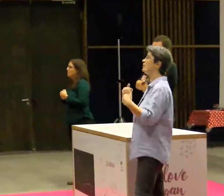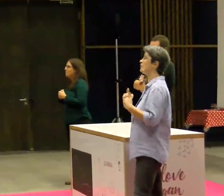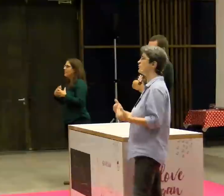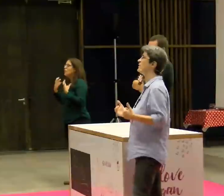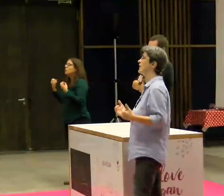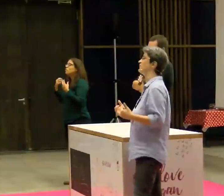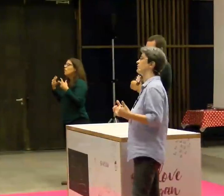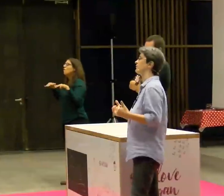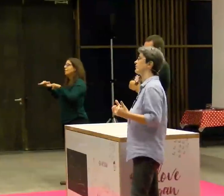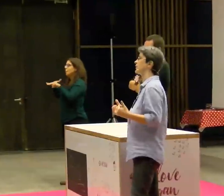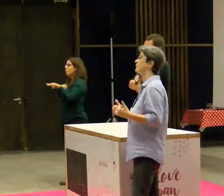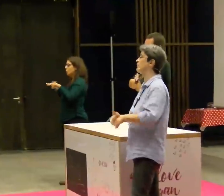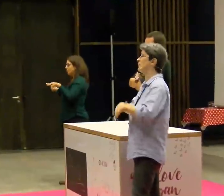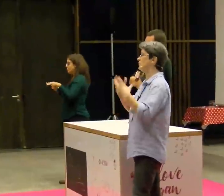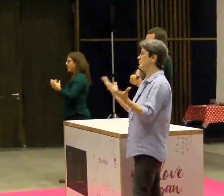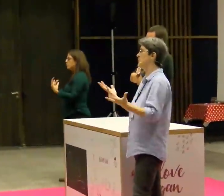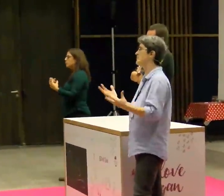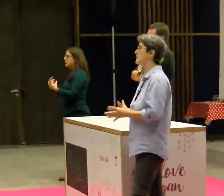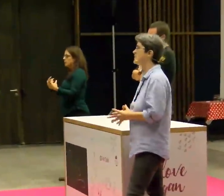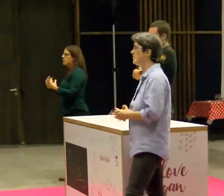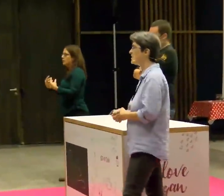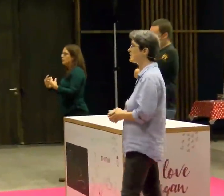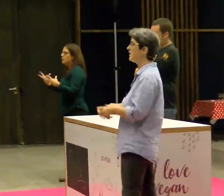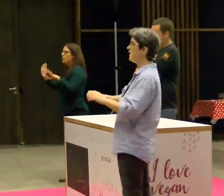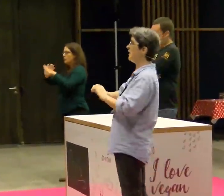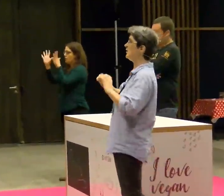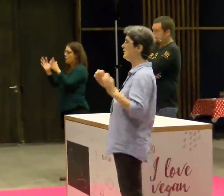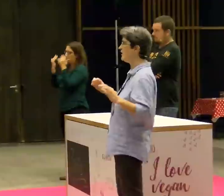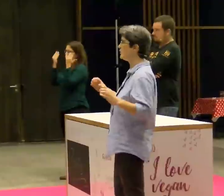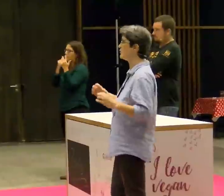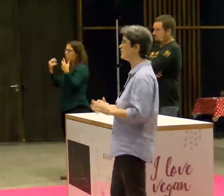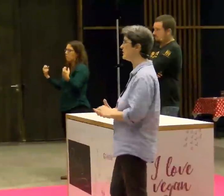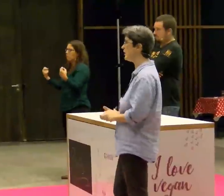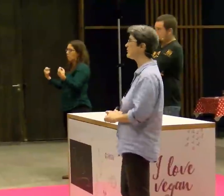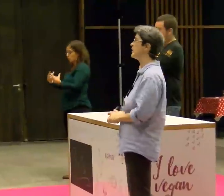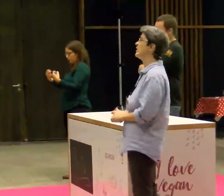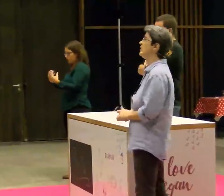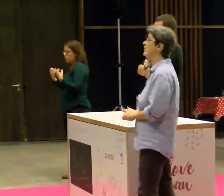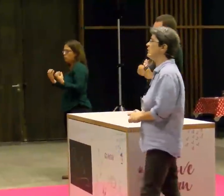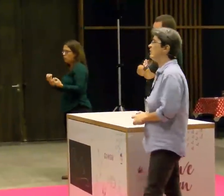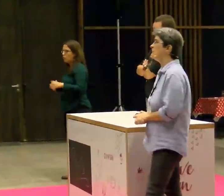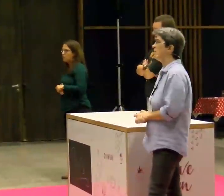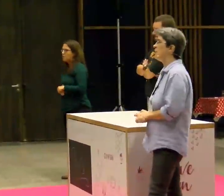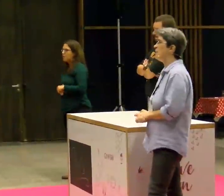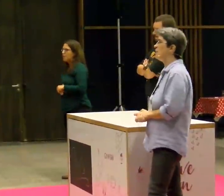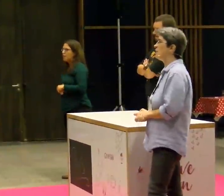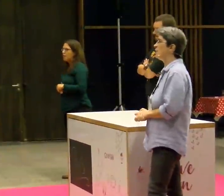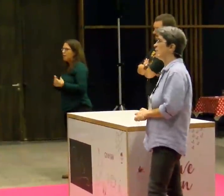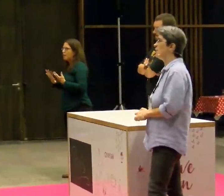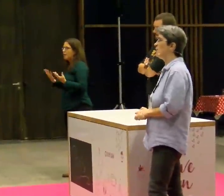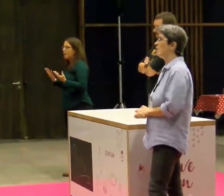nos vidéos sont sous-titrées. Donc, les images, ça passe. Et les vidéos sont sous-titrées.